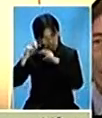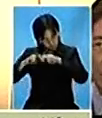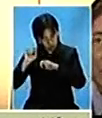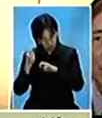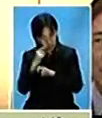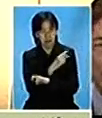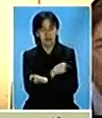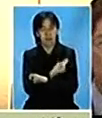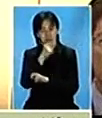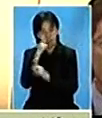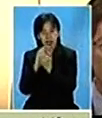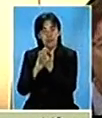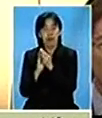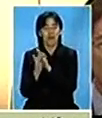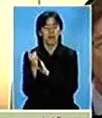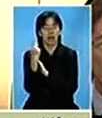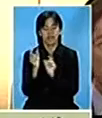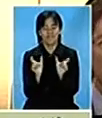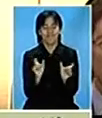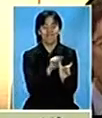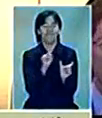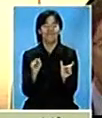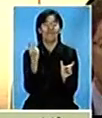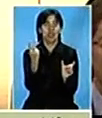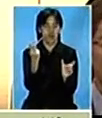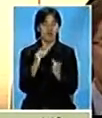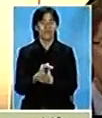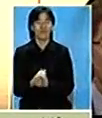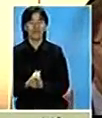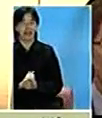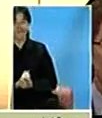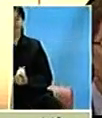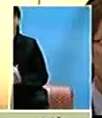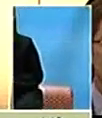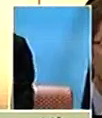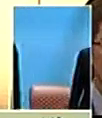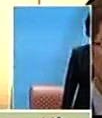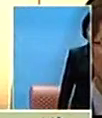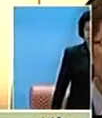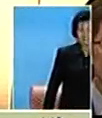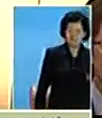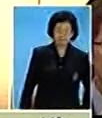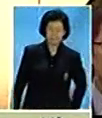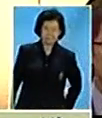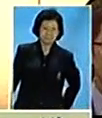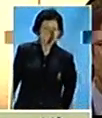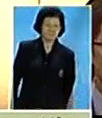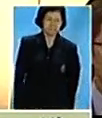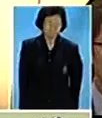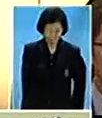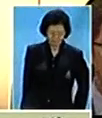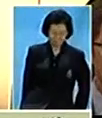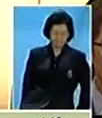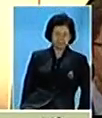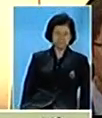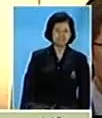กต์เพราะฉะนั้นใครที่ประกอบ2สาขานี้จะต้องไปขอใบประกอบวิชาชีพการแพทย์แผนไทยแท้ๆนะครับแล้วก็